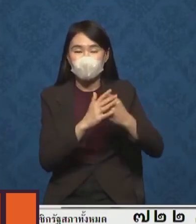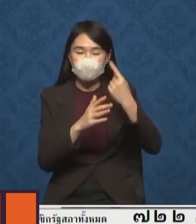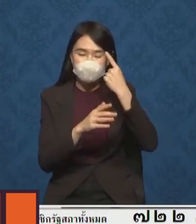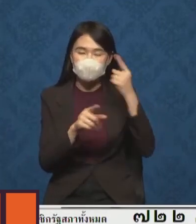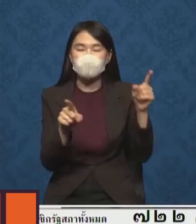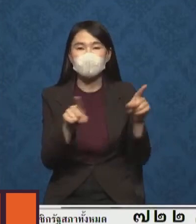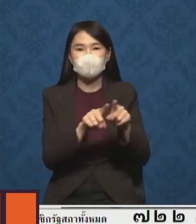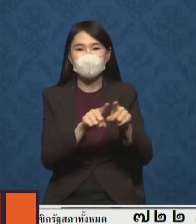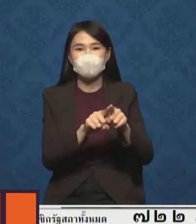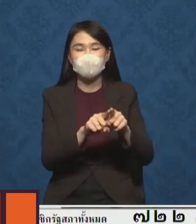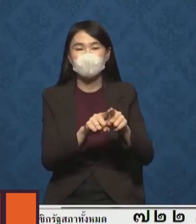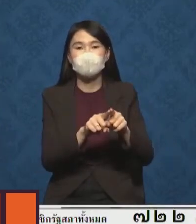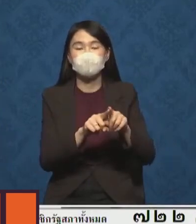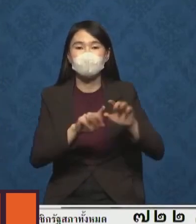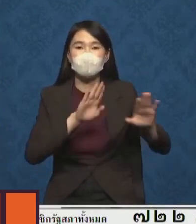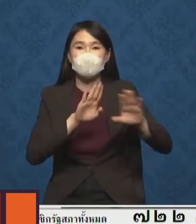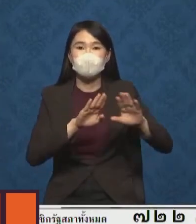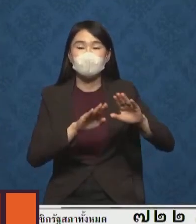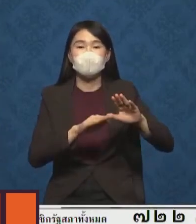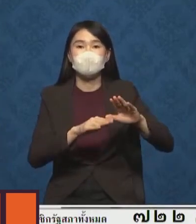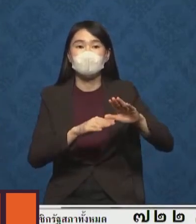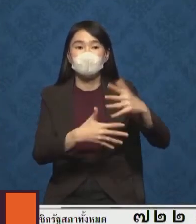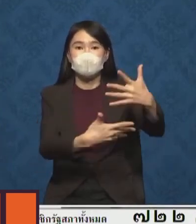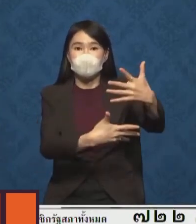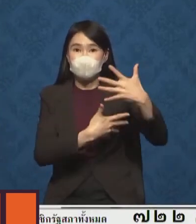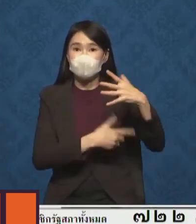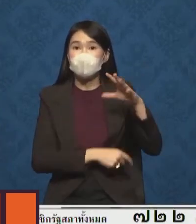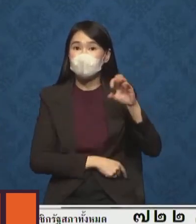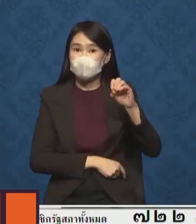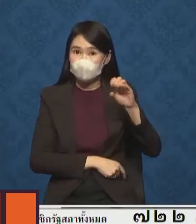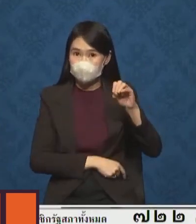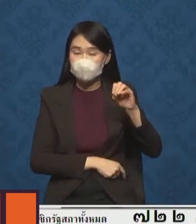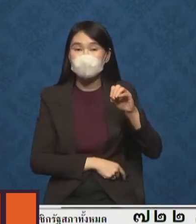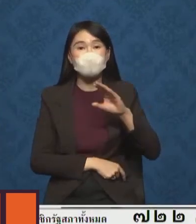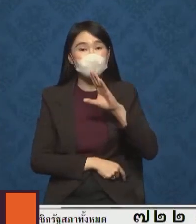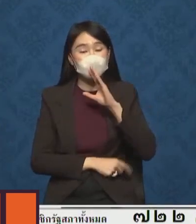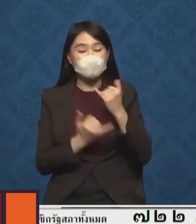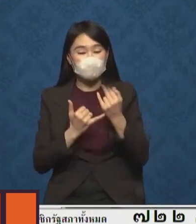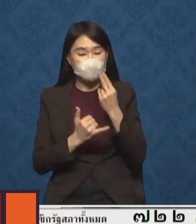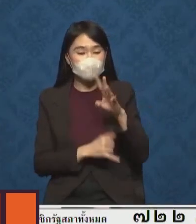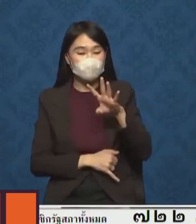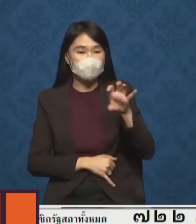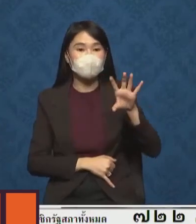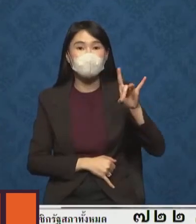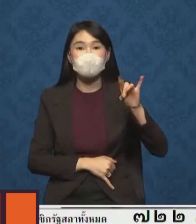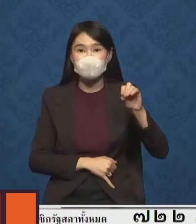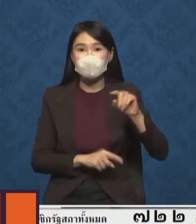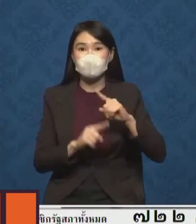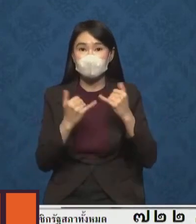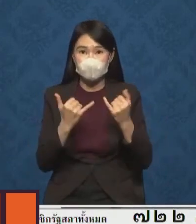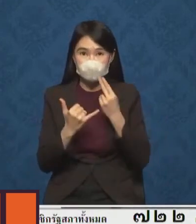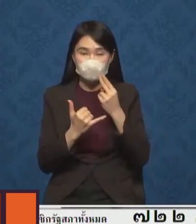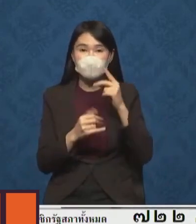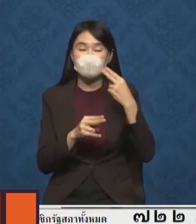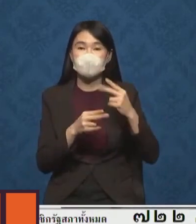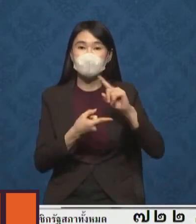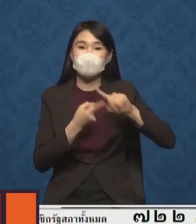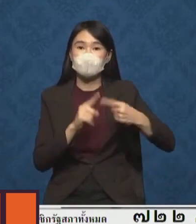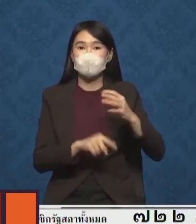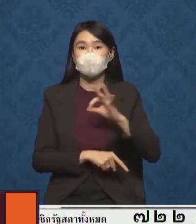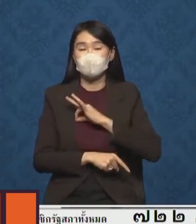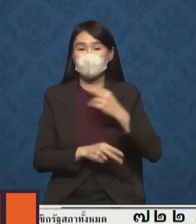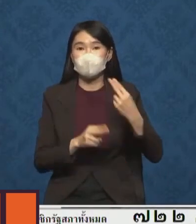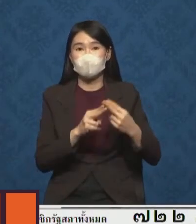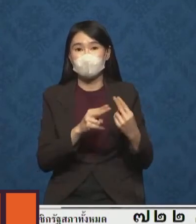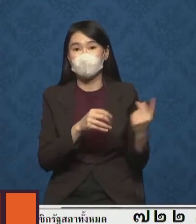กันจำนวนไม่น้อยกวา 50 คนในวนที่เรามีอยู่ 480 กวาคนวันนี้ก็ตองมเพื่อนสมาชิกที่